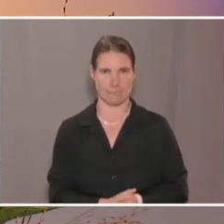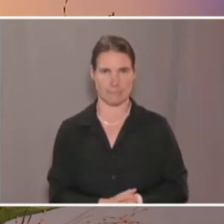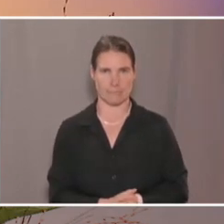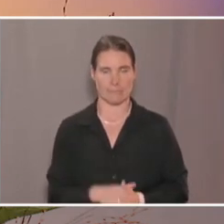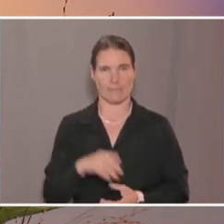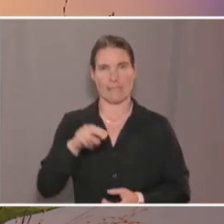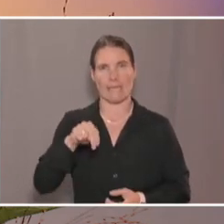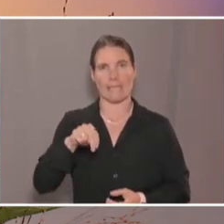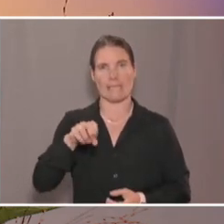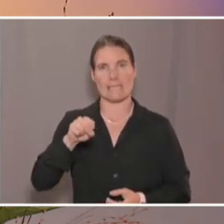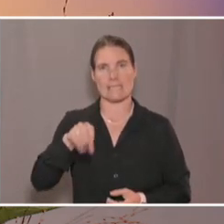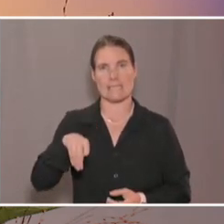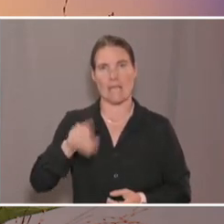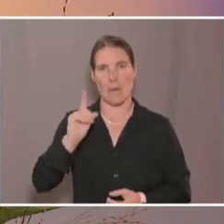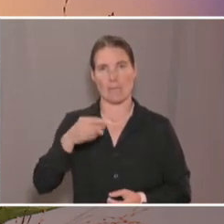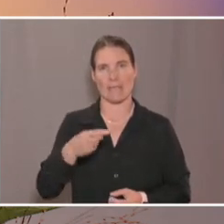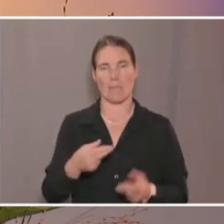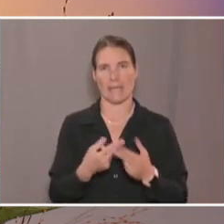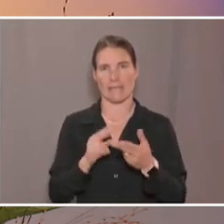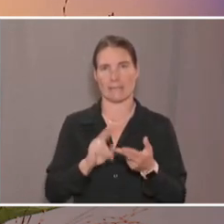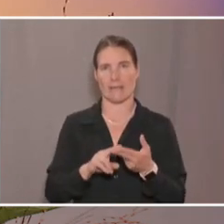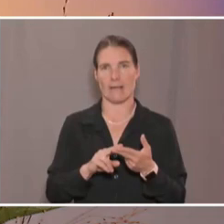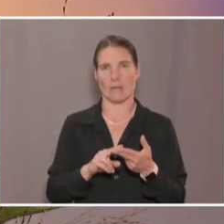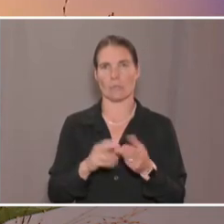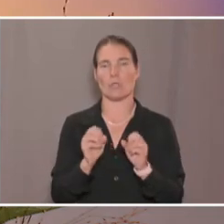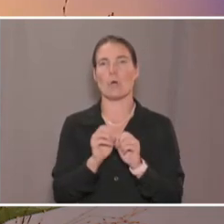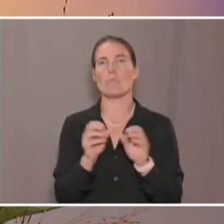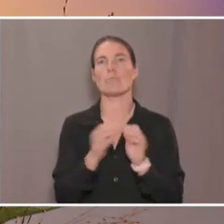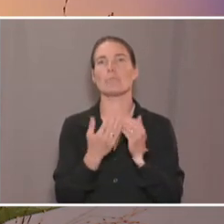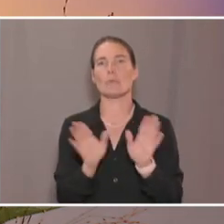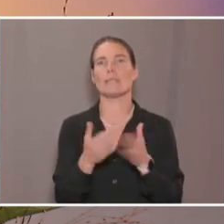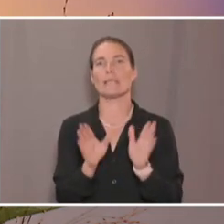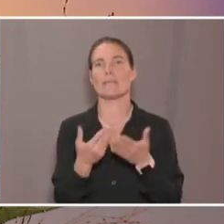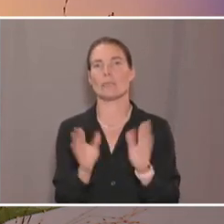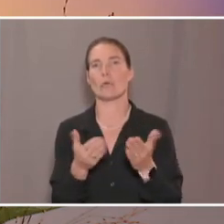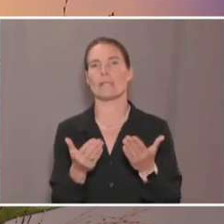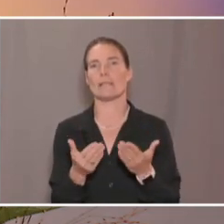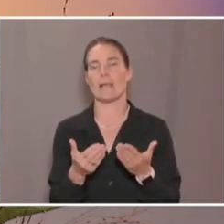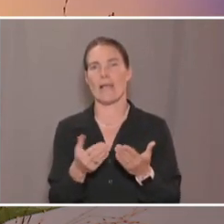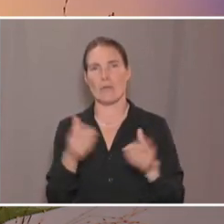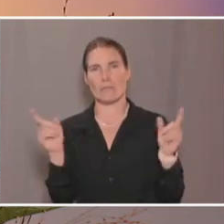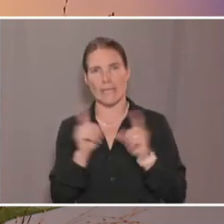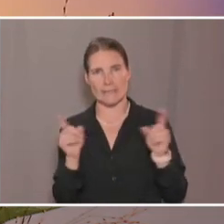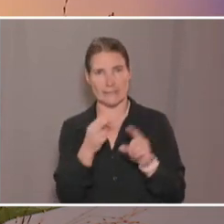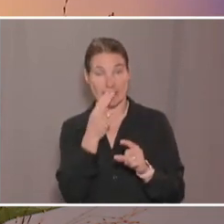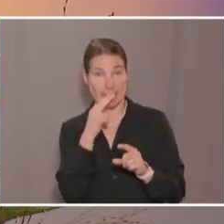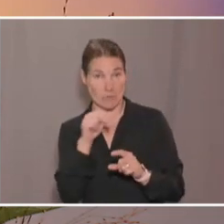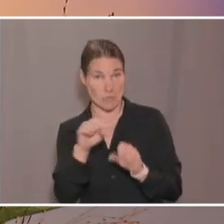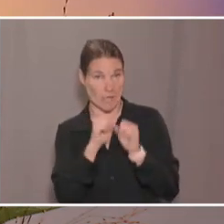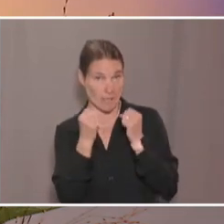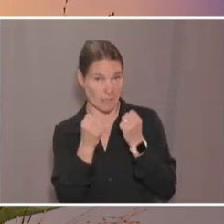NSDAP bei und profilierte sich mit Publikationen, in denen er den NS-Staat feierte, Antibolschewismus